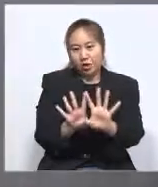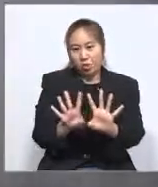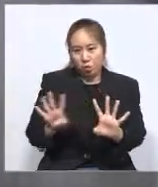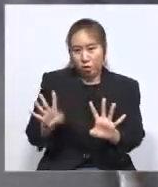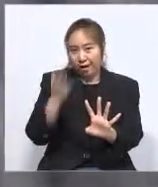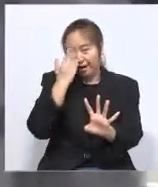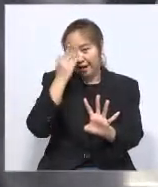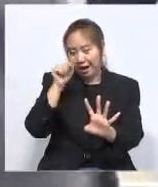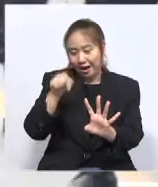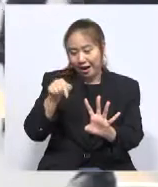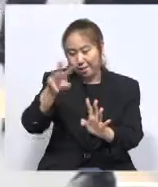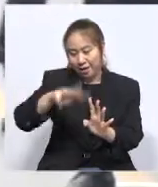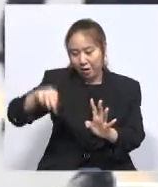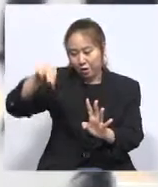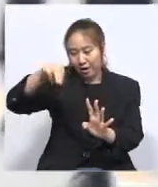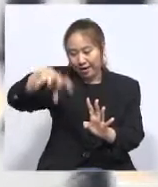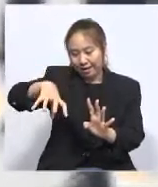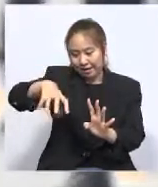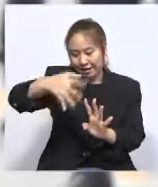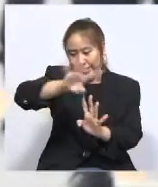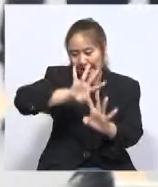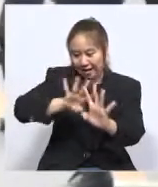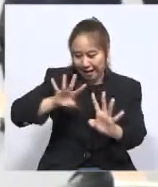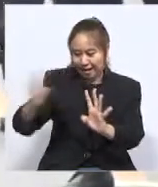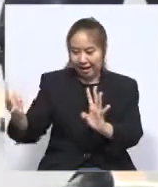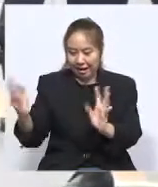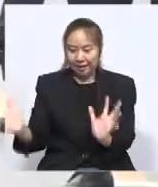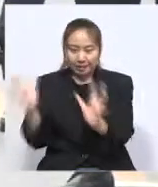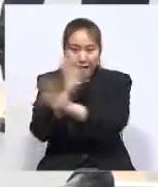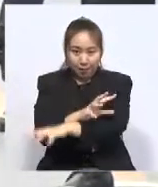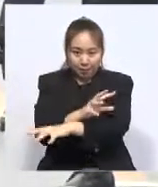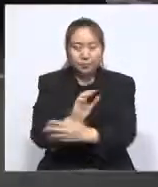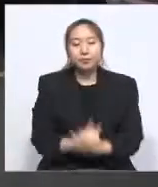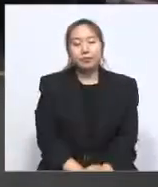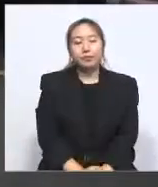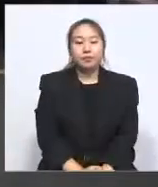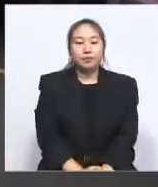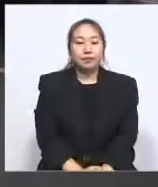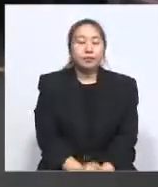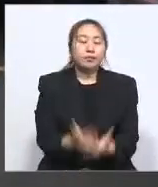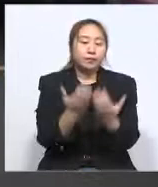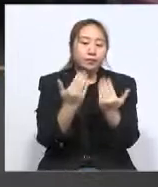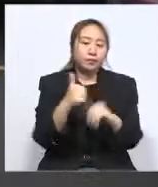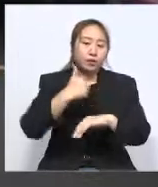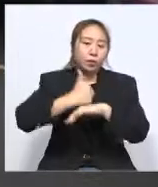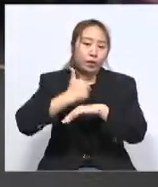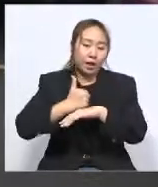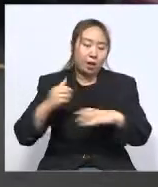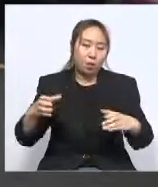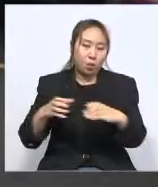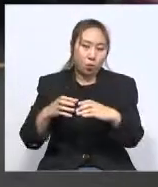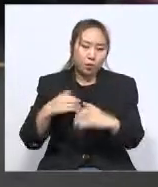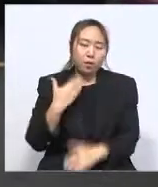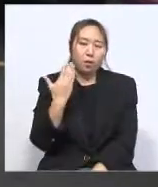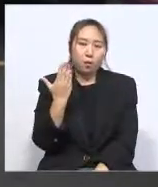าด้านหลังของมหาวิทยาลัยธรรมศาสตร์นะครับซึ่งตอนนี้ทางผู้บังคับกองร้อยนะครับก็ข